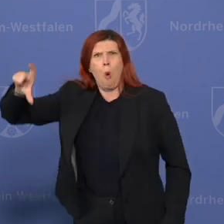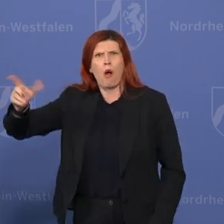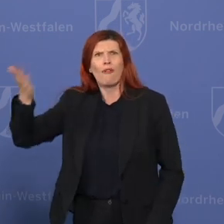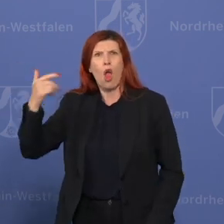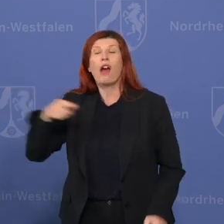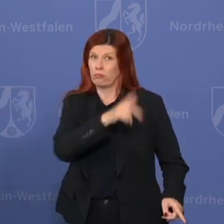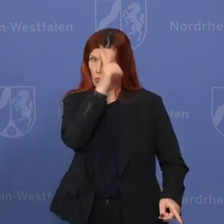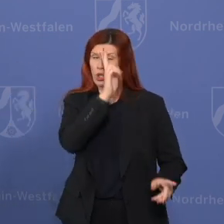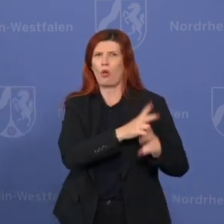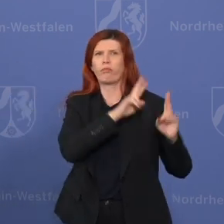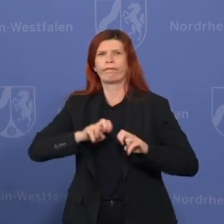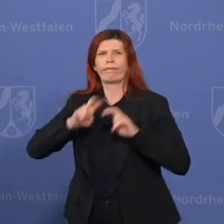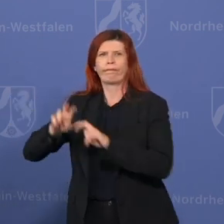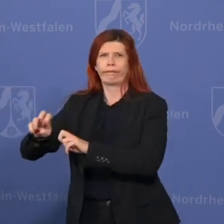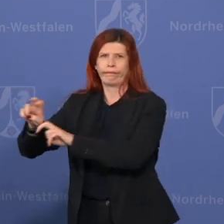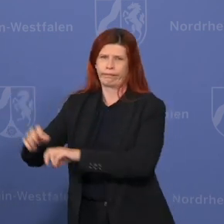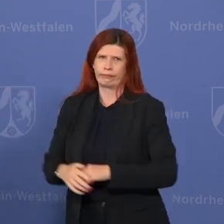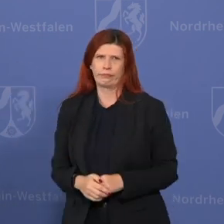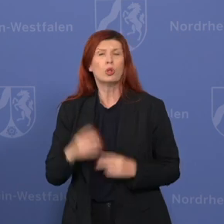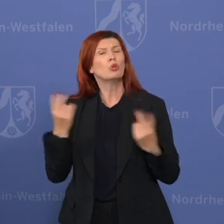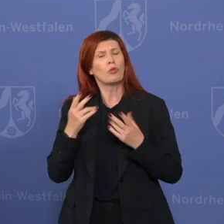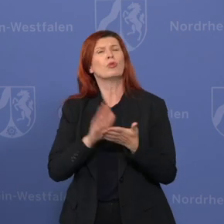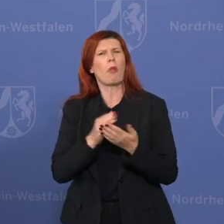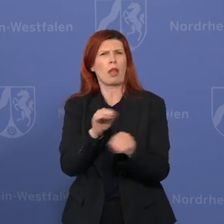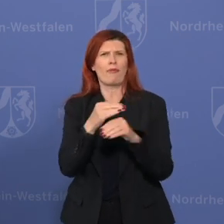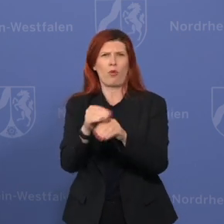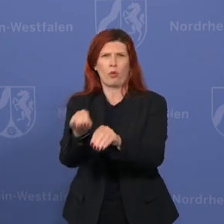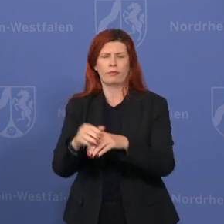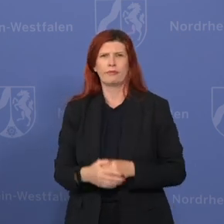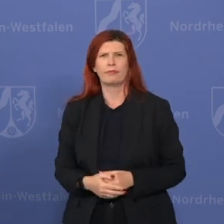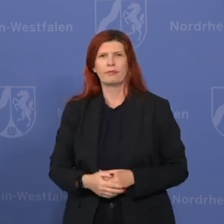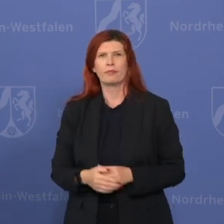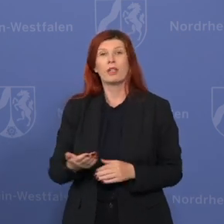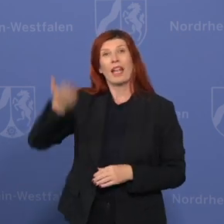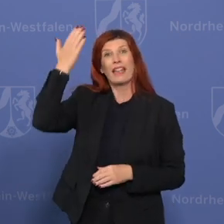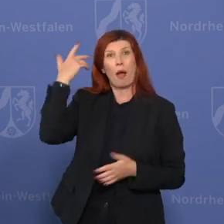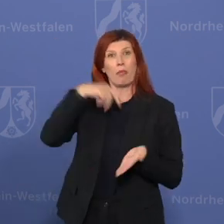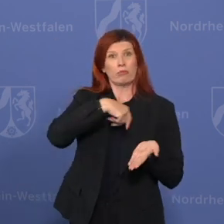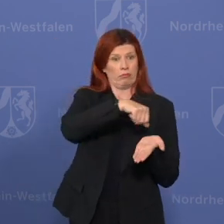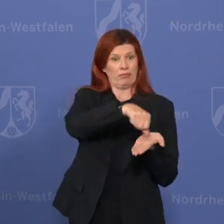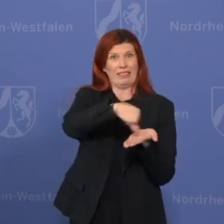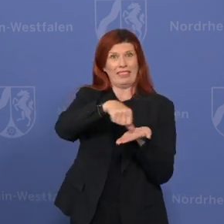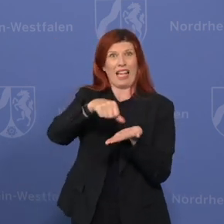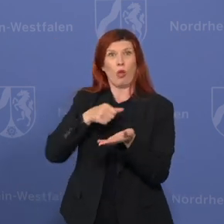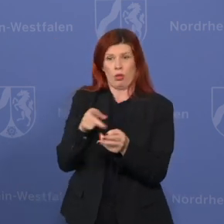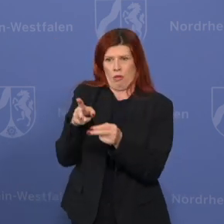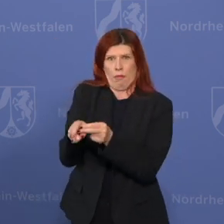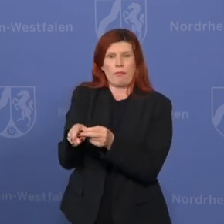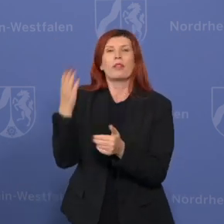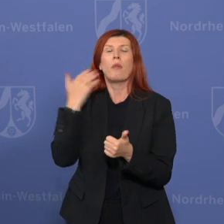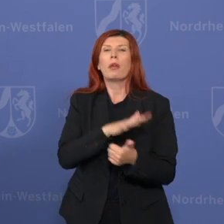weiter informieren. Die Aussetzung der Zahlung haben wir gemeinsam mit Bezirksregierung, IT-NRW,